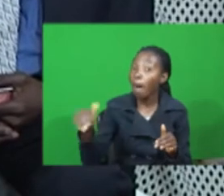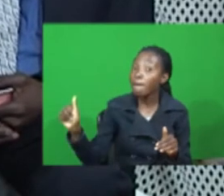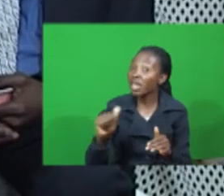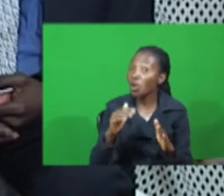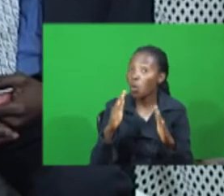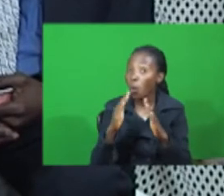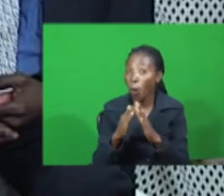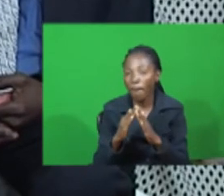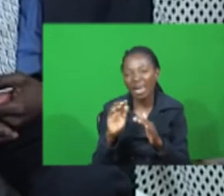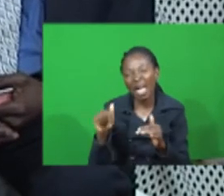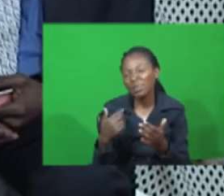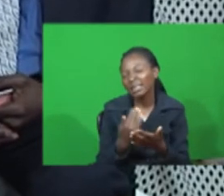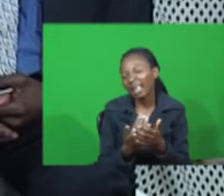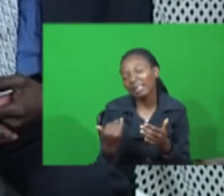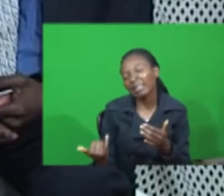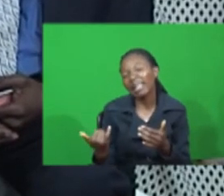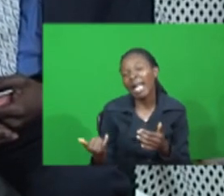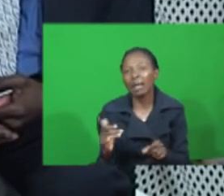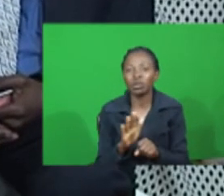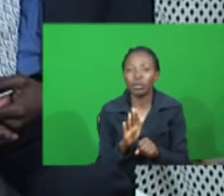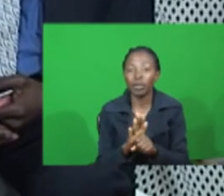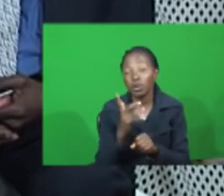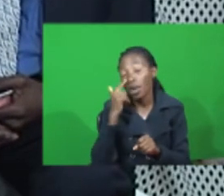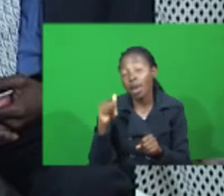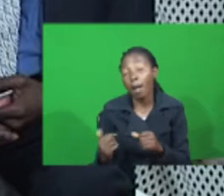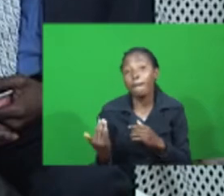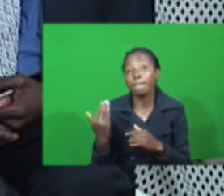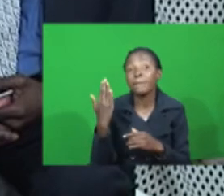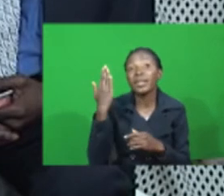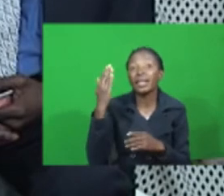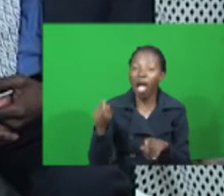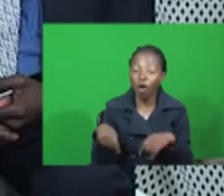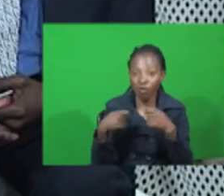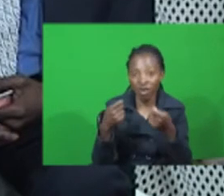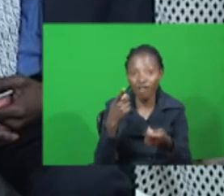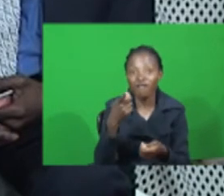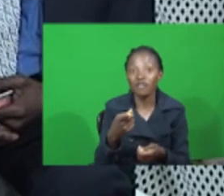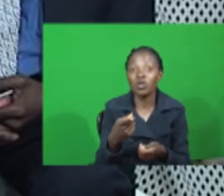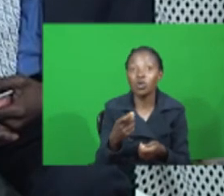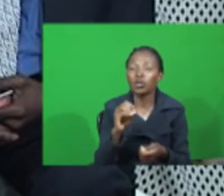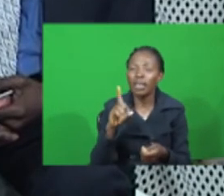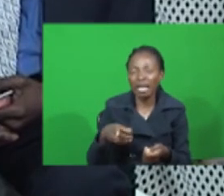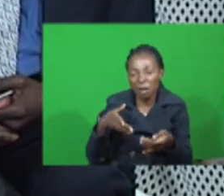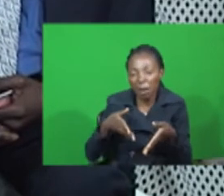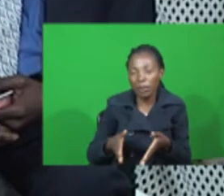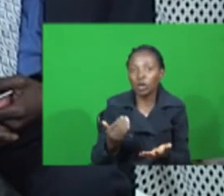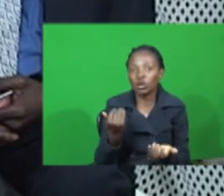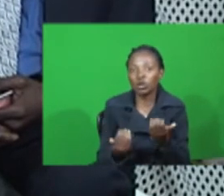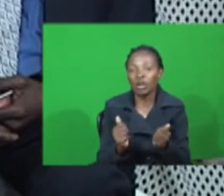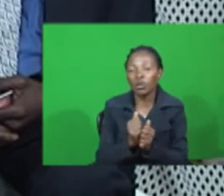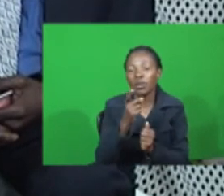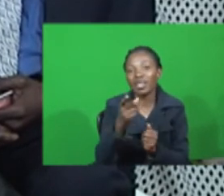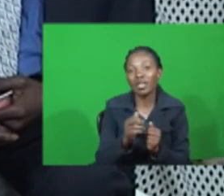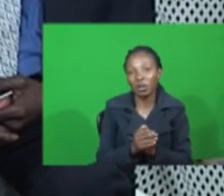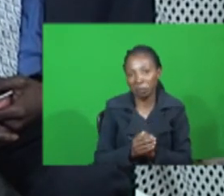mukomana wechi3 achiri mudiki. Kana ati kurei, ndiye wandichazokupa kuti amutse rudzi rwani rwemurume